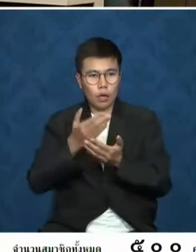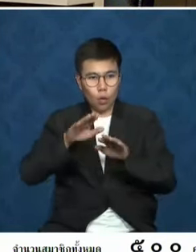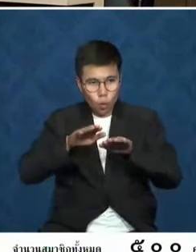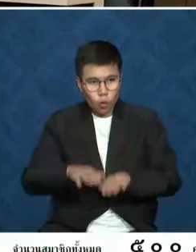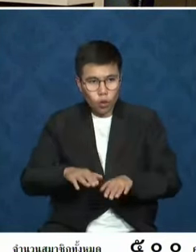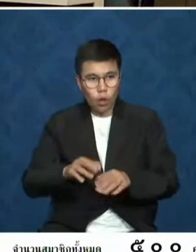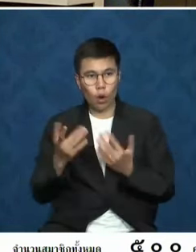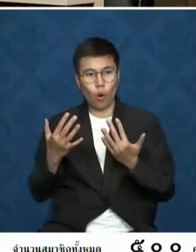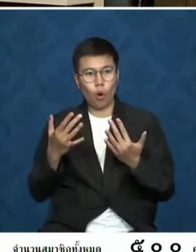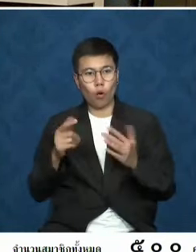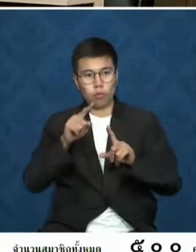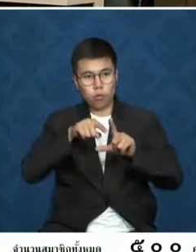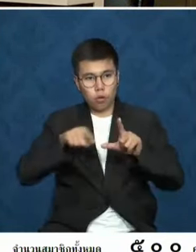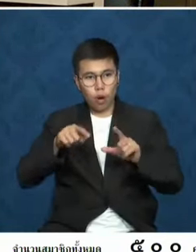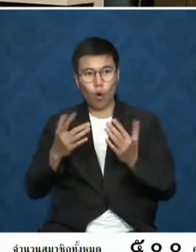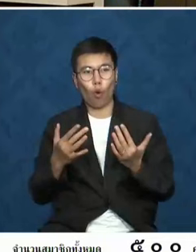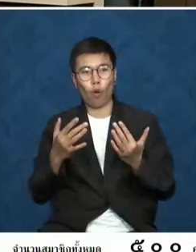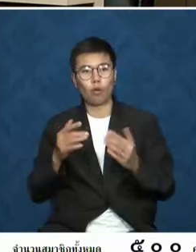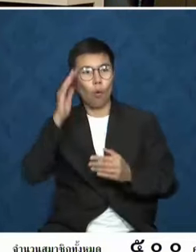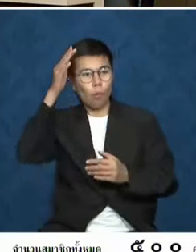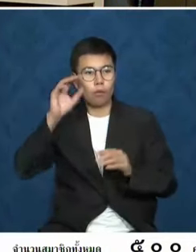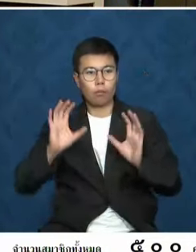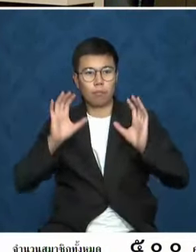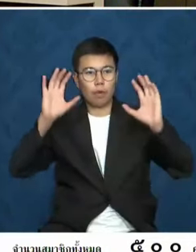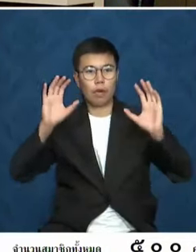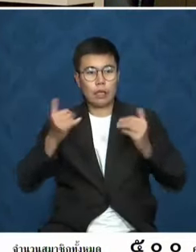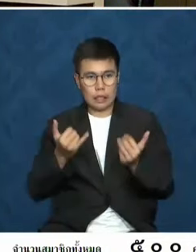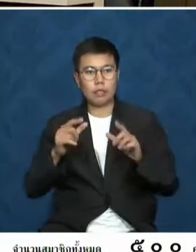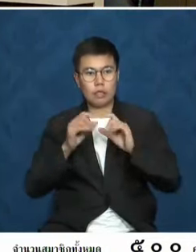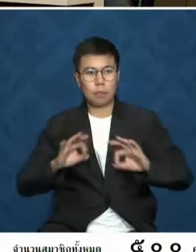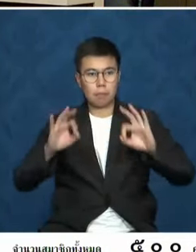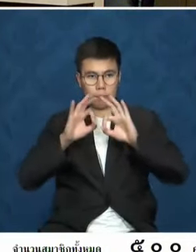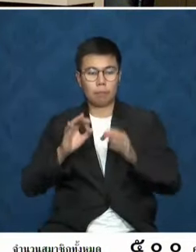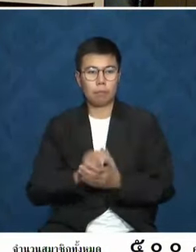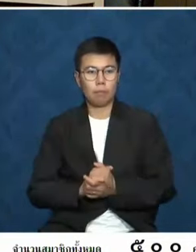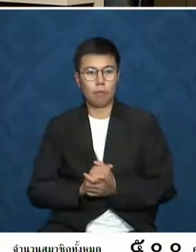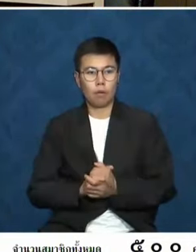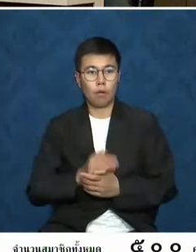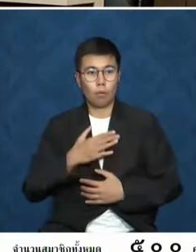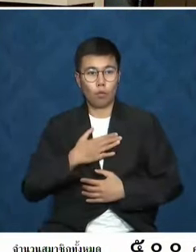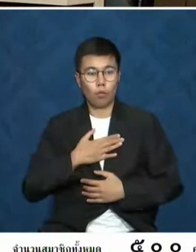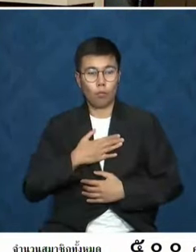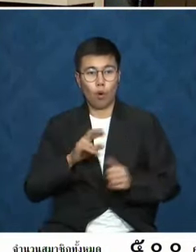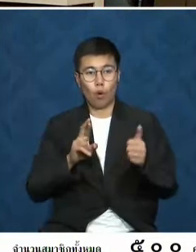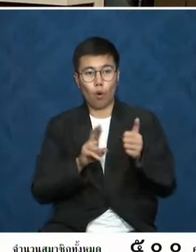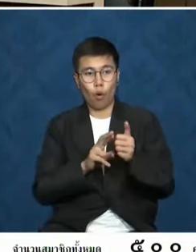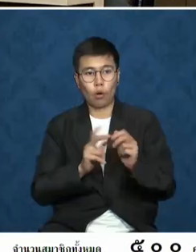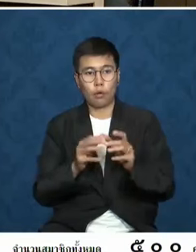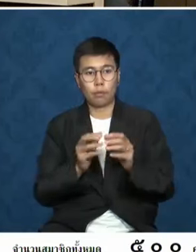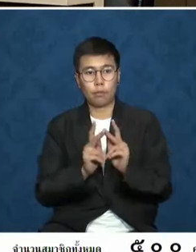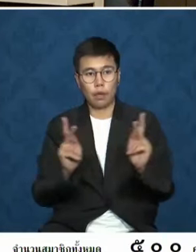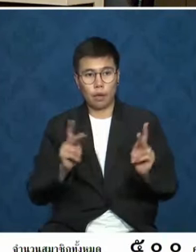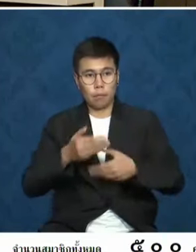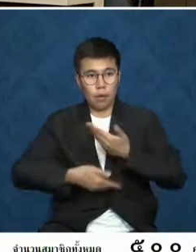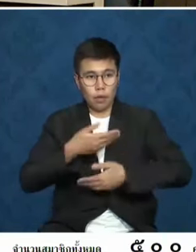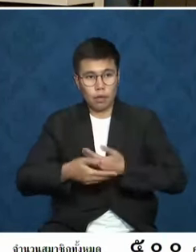เวลา 5 ไป captainเพรว่าเรื่องนเปเรองสำคัญมากผมเป็นลองกันมาที่การพ